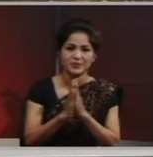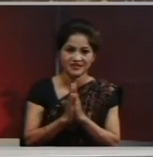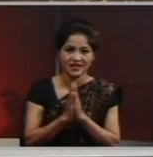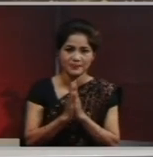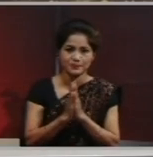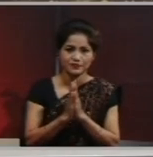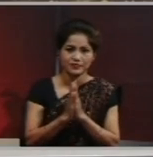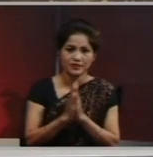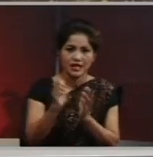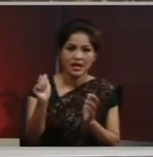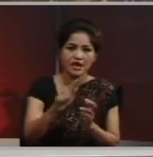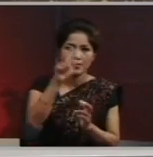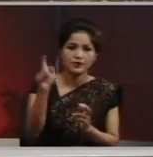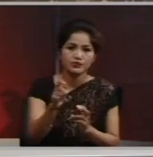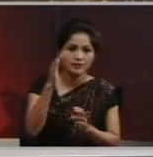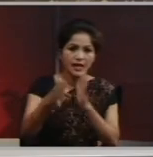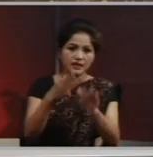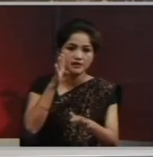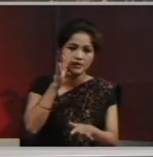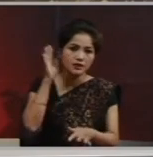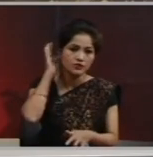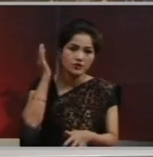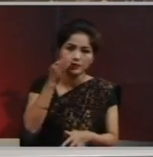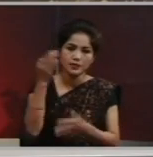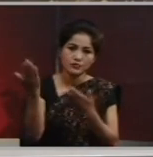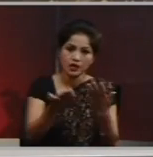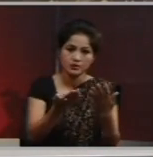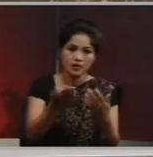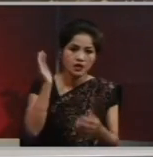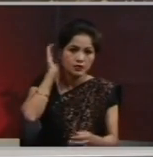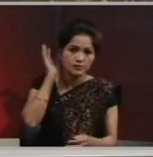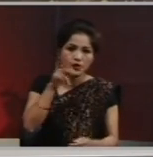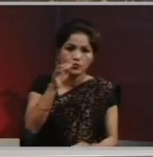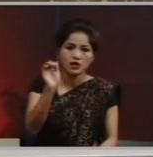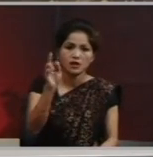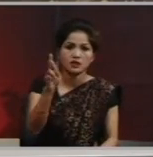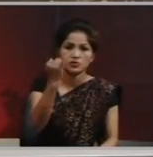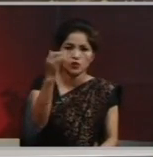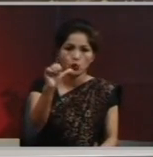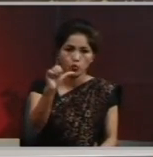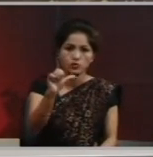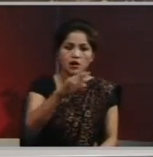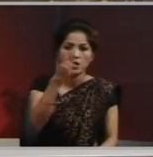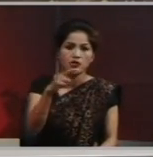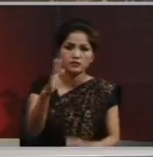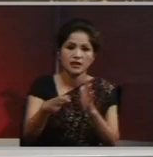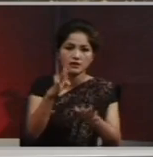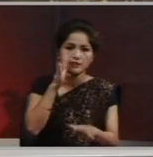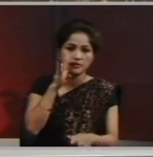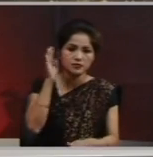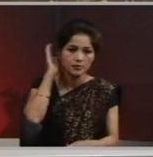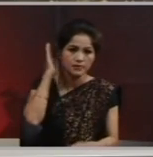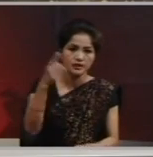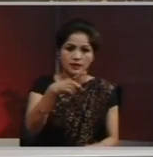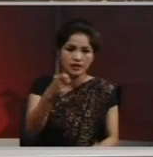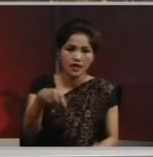नमस्कार, एभिन्यूज सांकेतिक भाषा को खबर में स्वागत छ। म सरोज कोइराला र सांकेतिक भाषा को